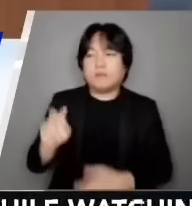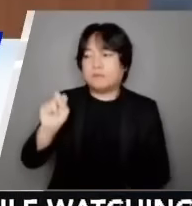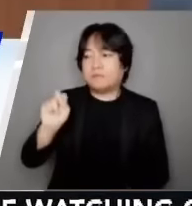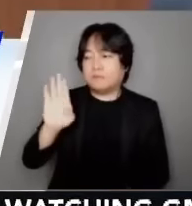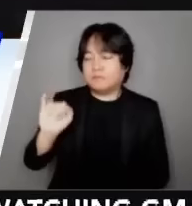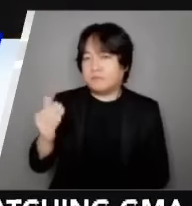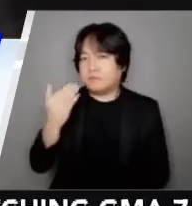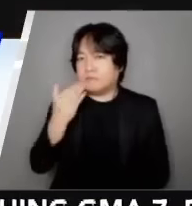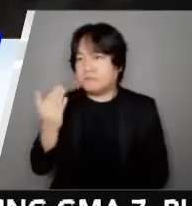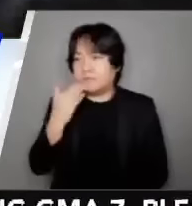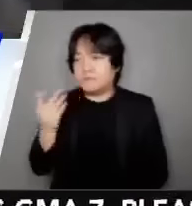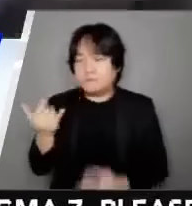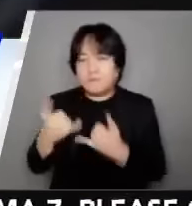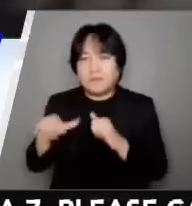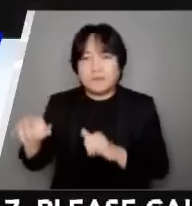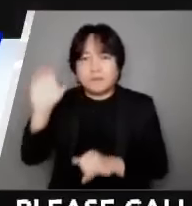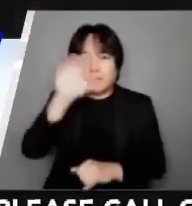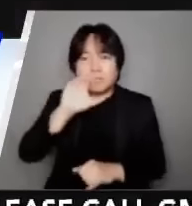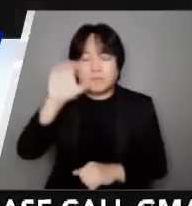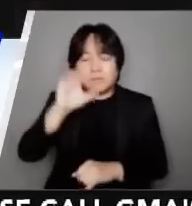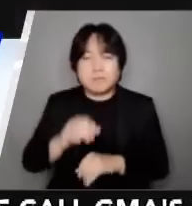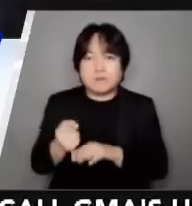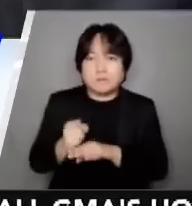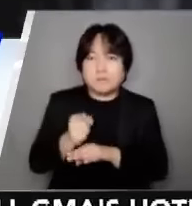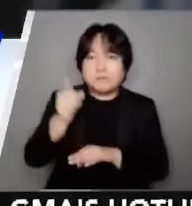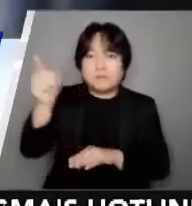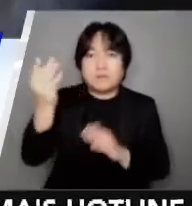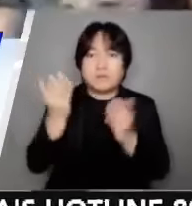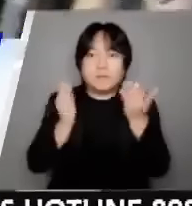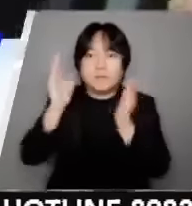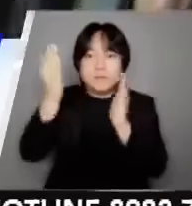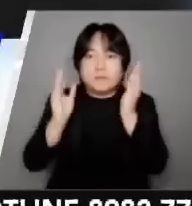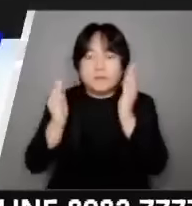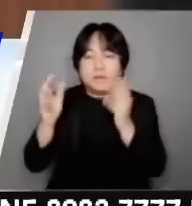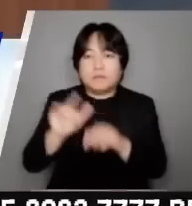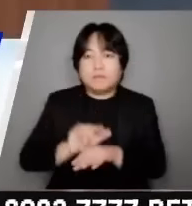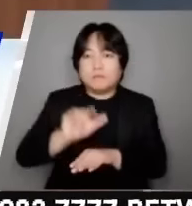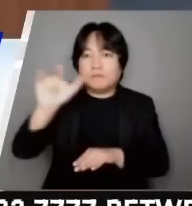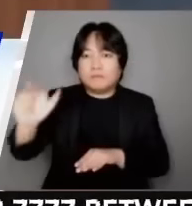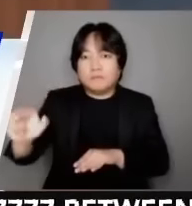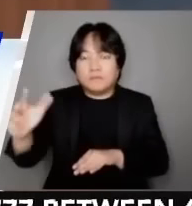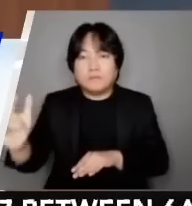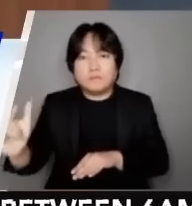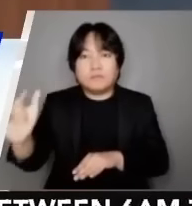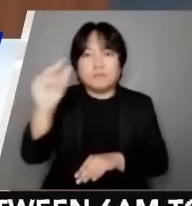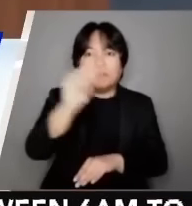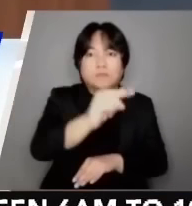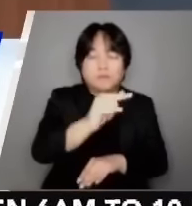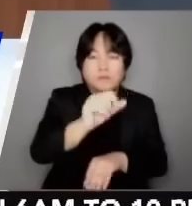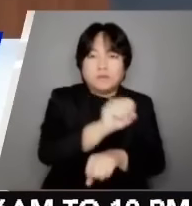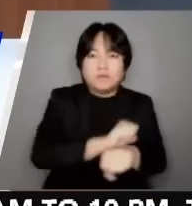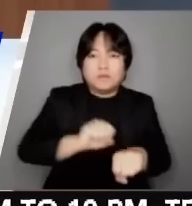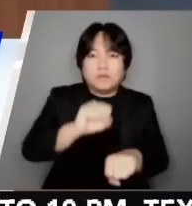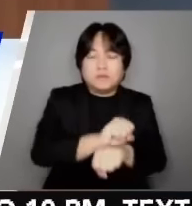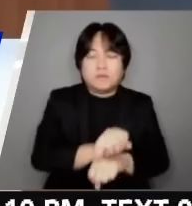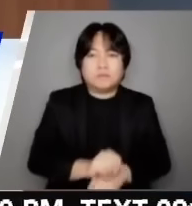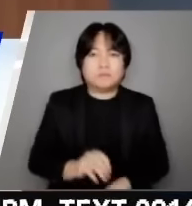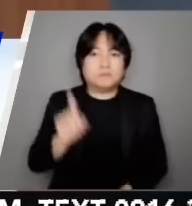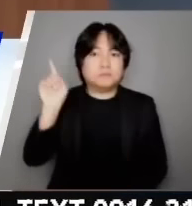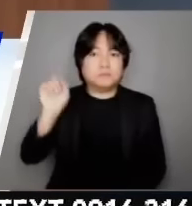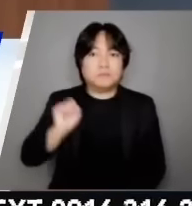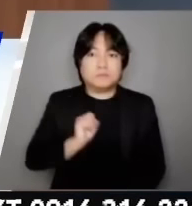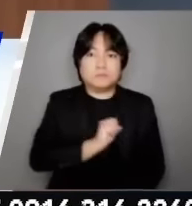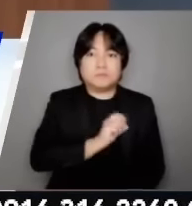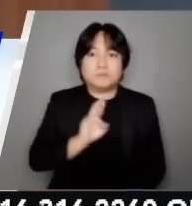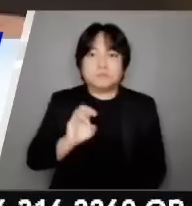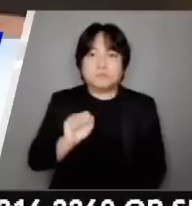Alice guo mula Malaysia tumuloy umano sa Singapore si guo nagtagpu-tagpo sila ng kanyang magulang na sina